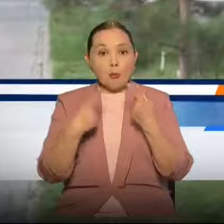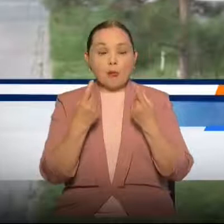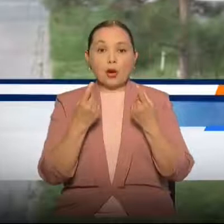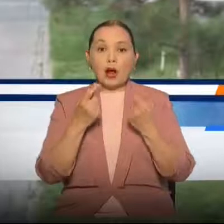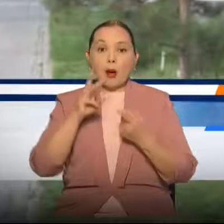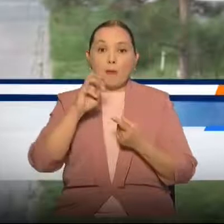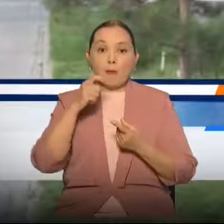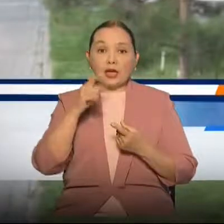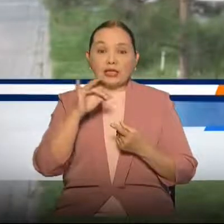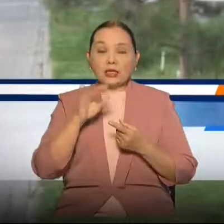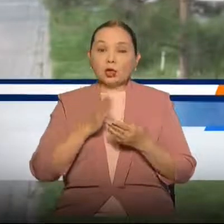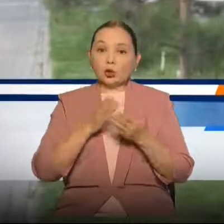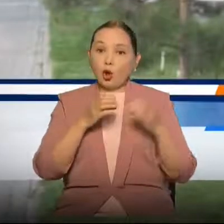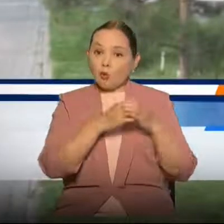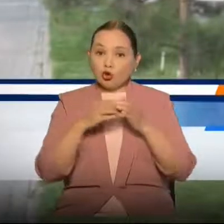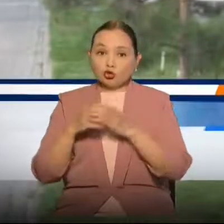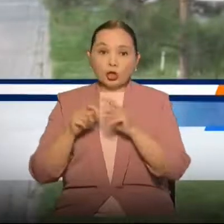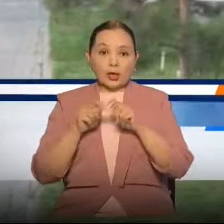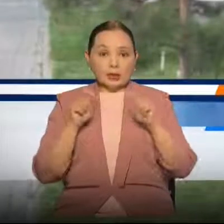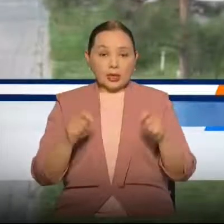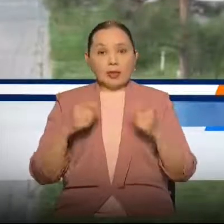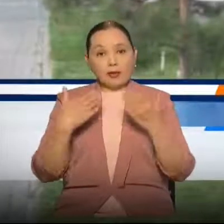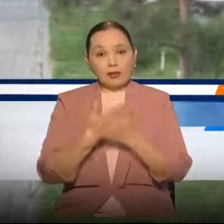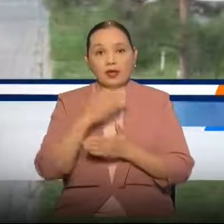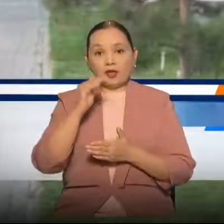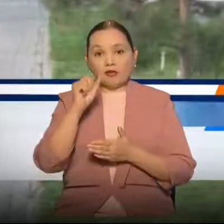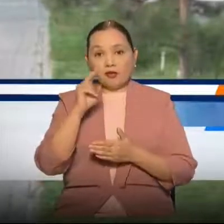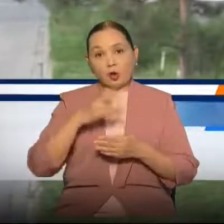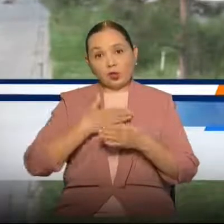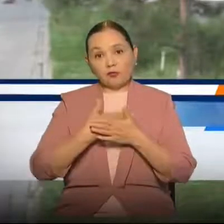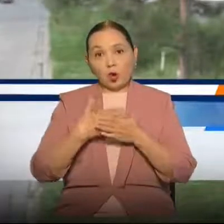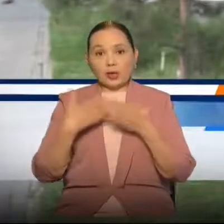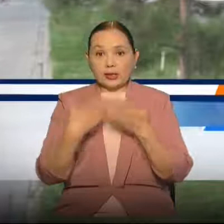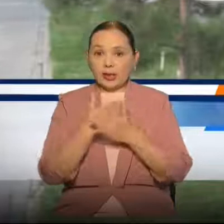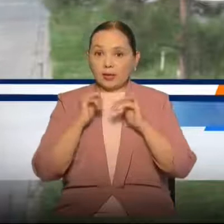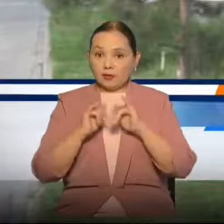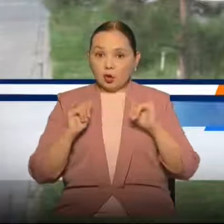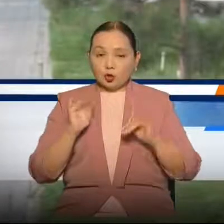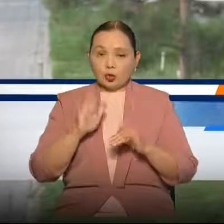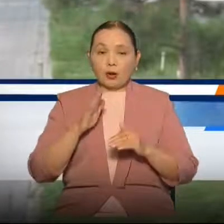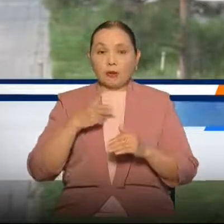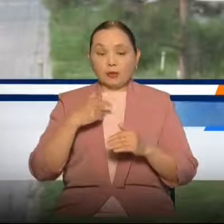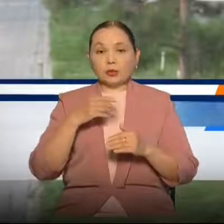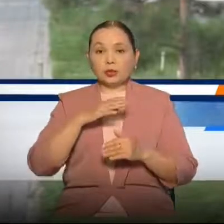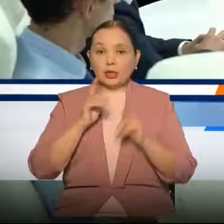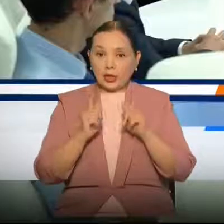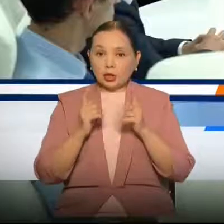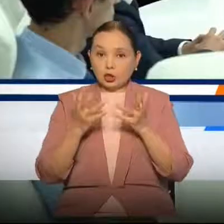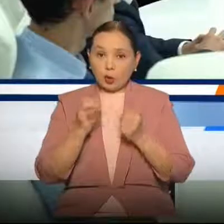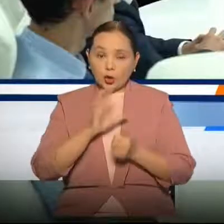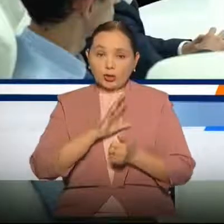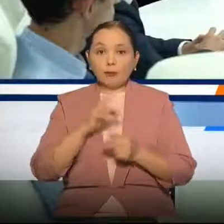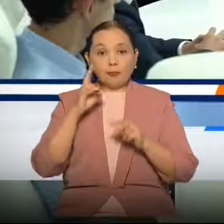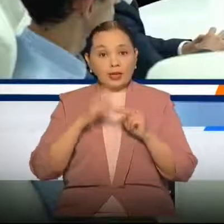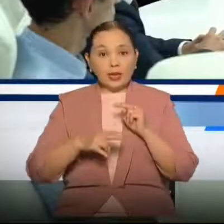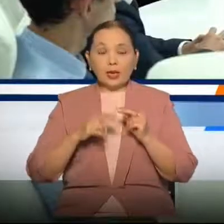magistratura bosqichlarini tashkil qilish, shuningdek fakultetlar faoliyatini yanada rivojlantirish borasida ko'p kengashlarni kelishib oldik.